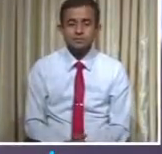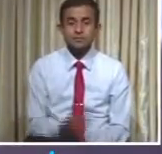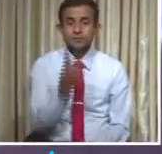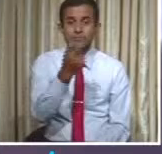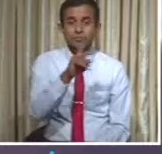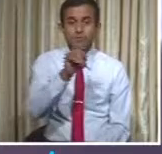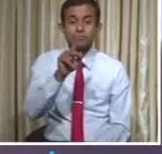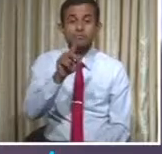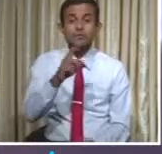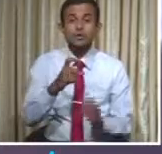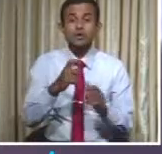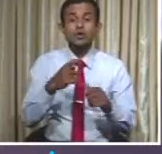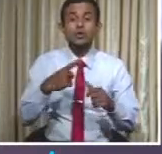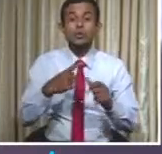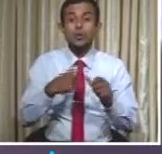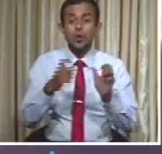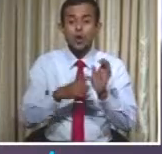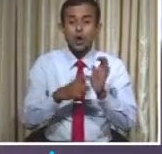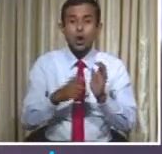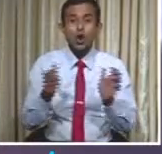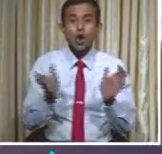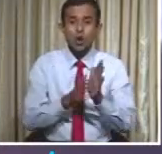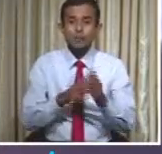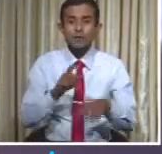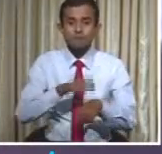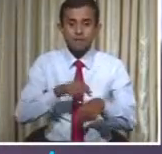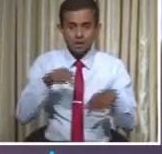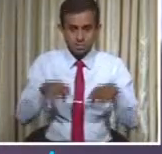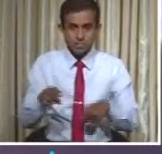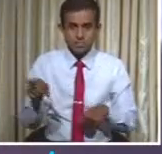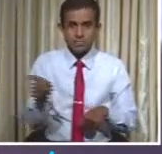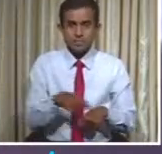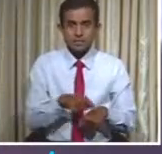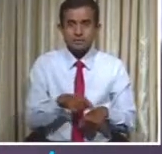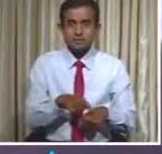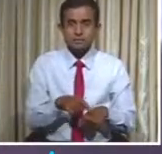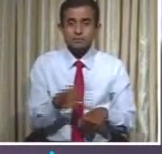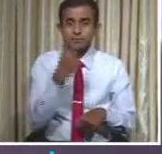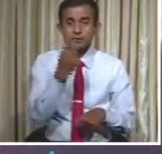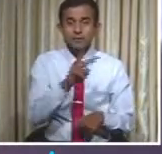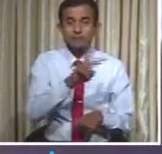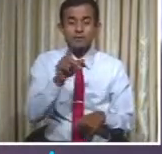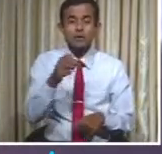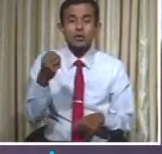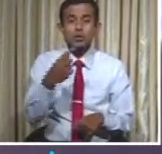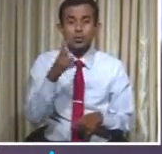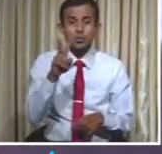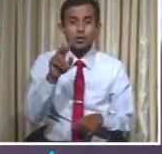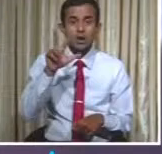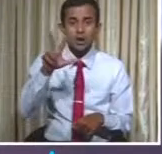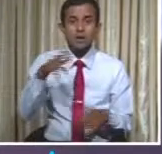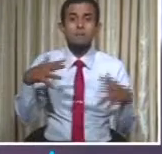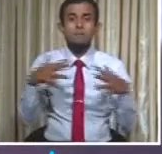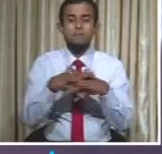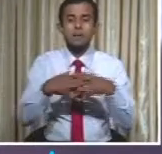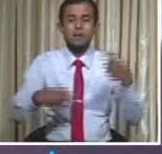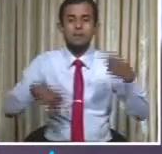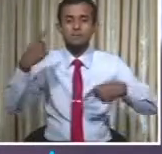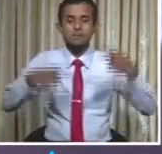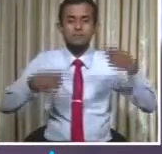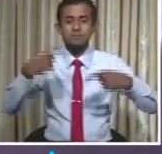2021 විසල් ජන පනත් කෙටුම් පතේ කාර්ක සභා අවස්ථාව අද දින එනම් 2021 12/8 බදාදා විවාදයට